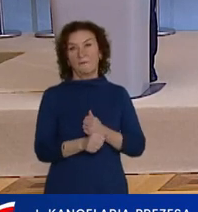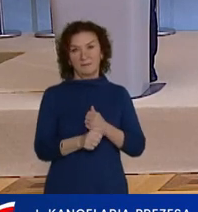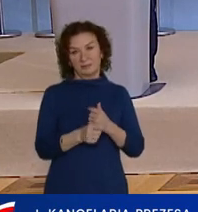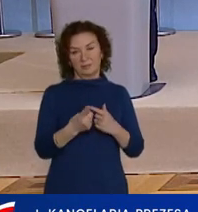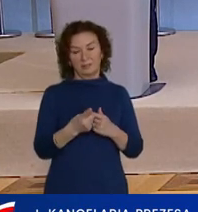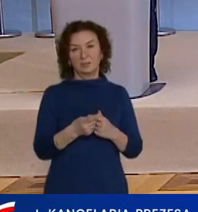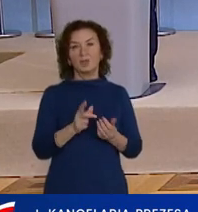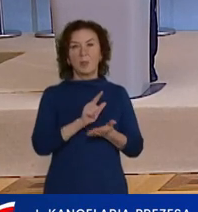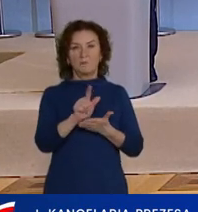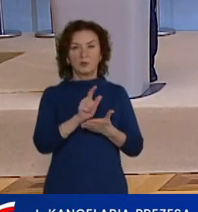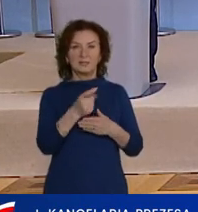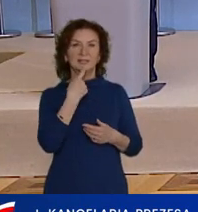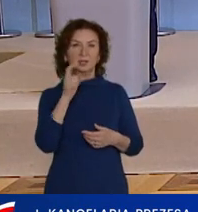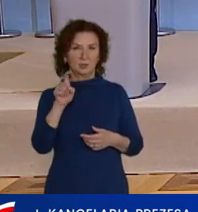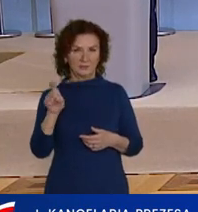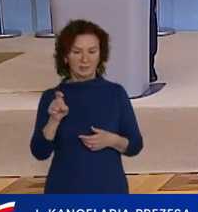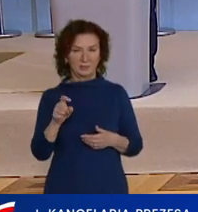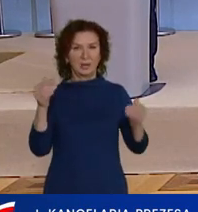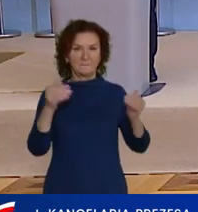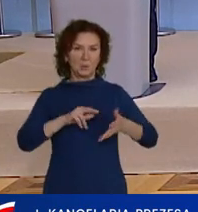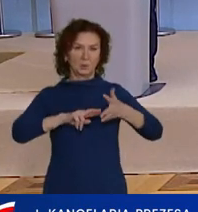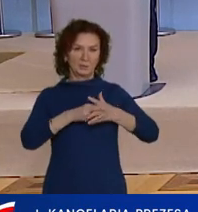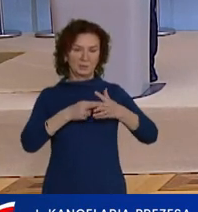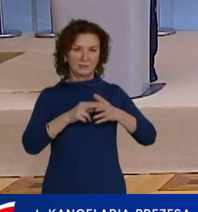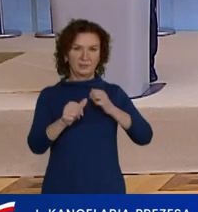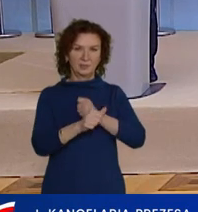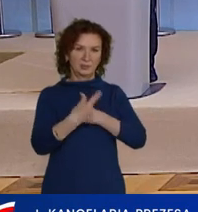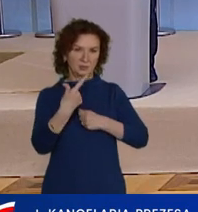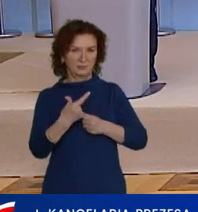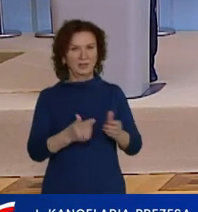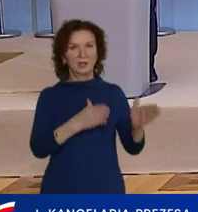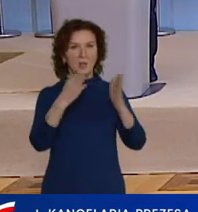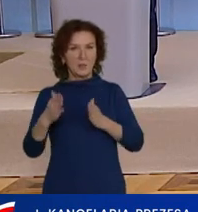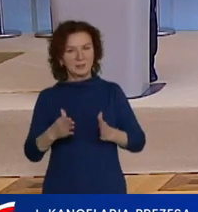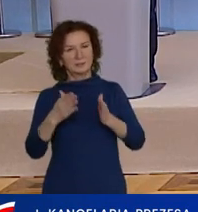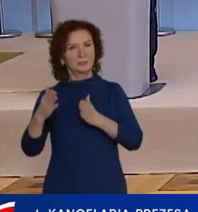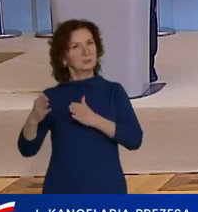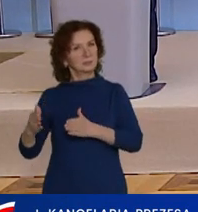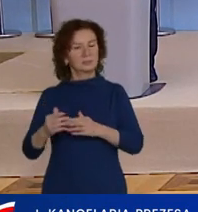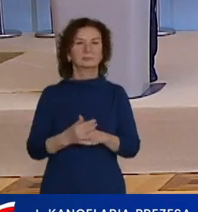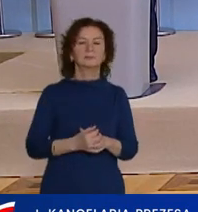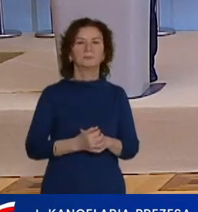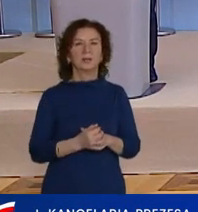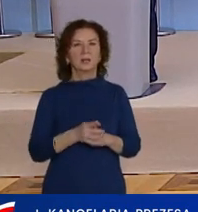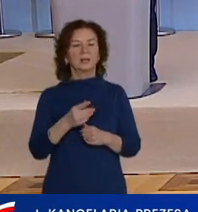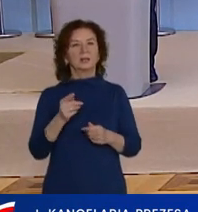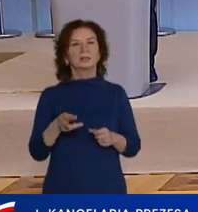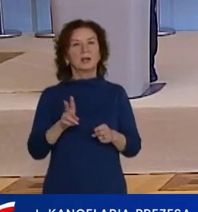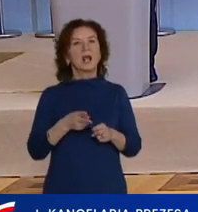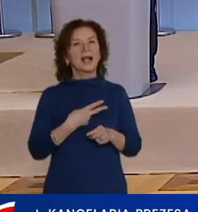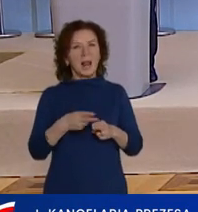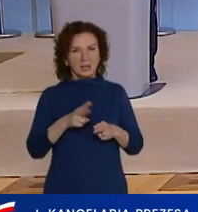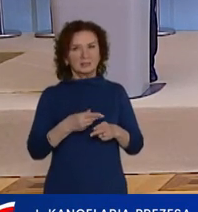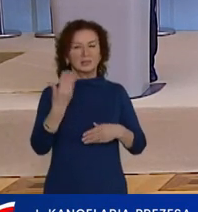chwilę, czyli 12 kwietnia, rusza rejestracja dla osób z rocznika 6.2, no i potem kolejnego dnia kolejny rocznik. Ten kalendarz kończy się